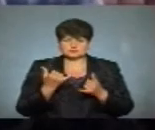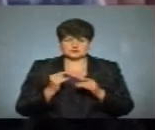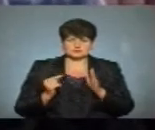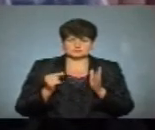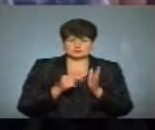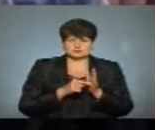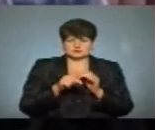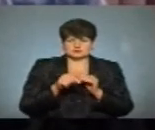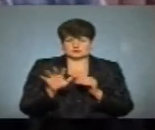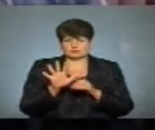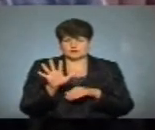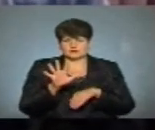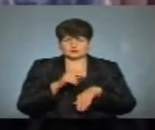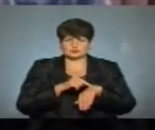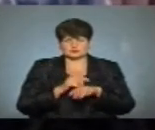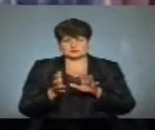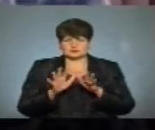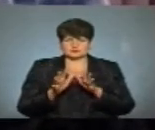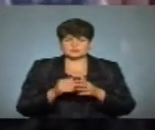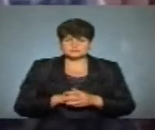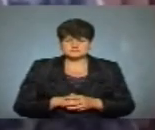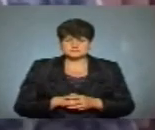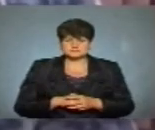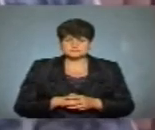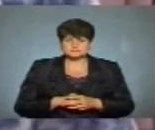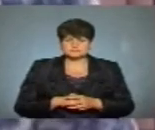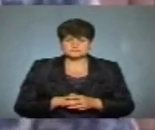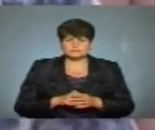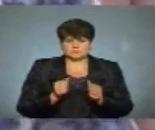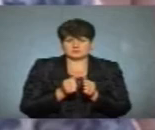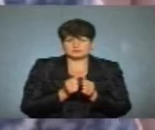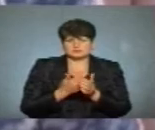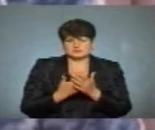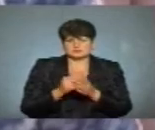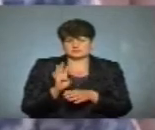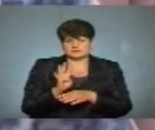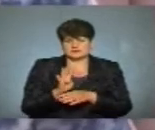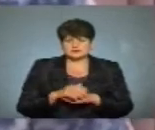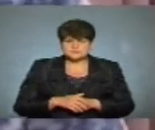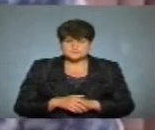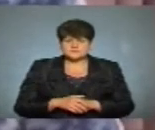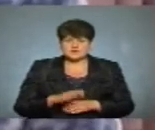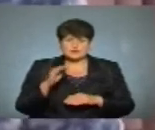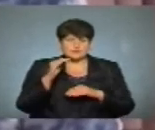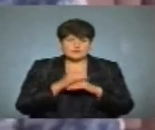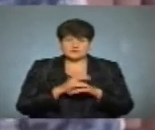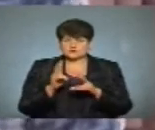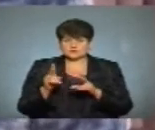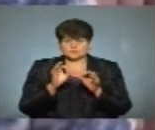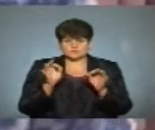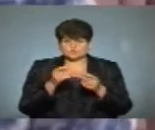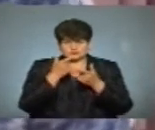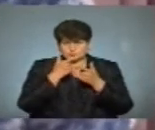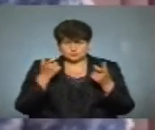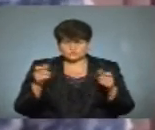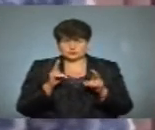десь на 5-ту годину, плюс-мінус щось таке, навіть біля 5-ї, 4-та. А ввечері ніхто нічого не предупреждав,